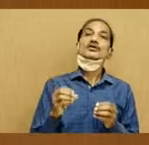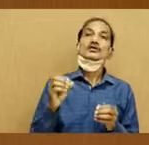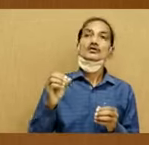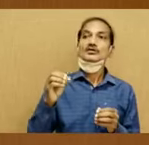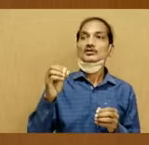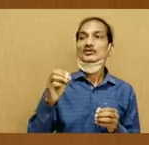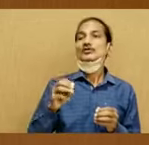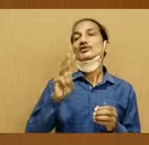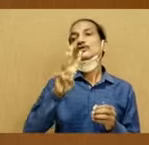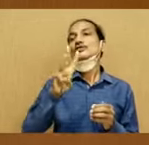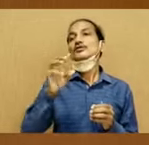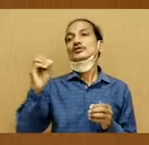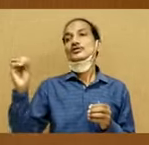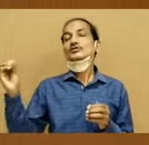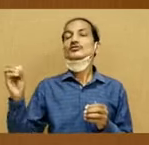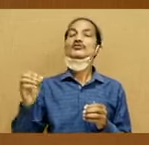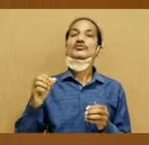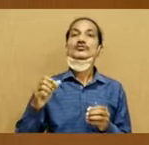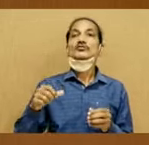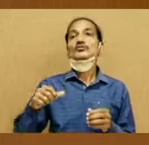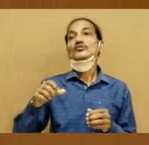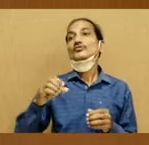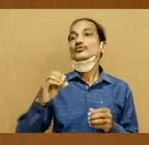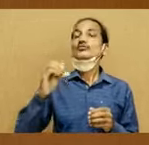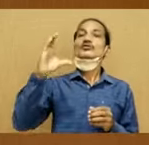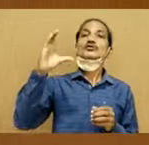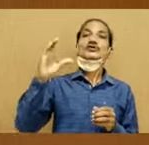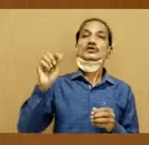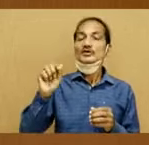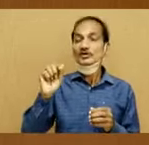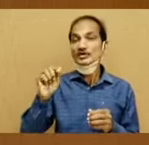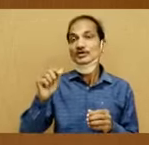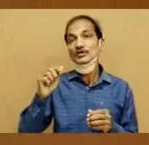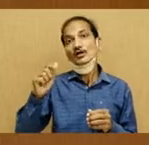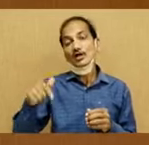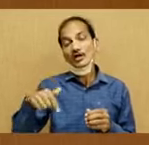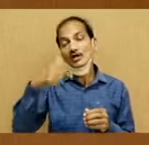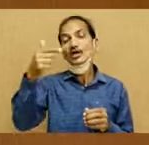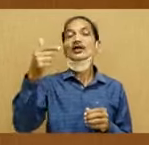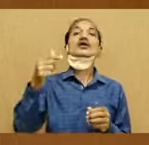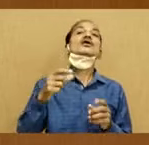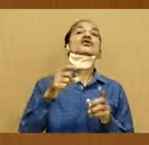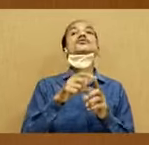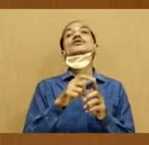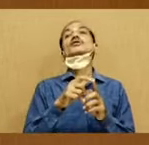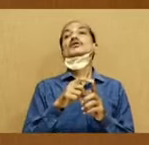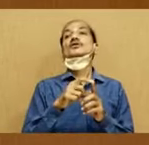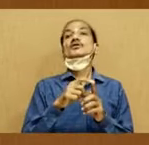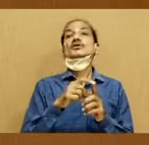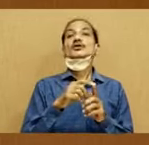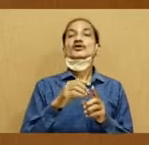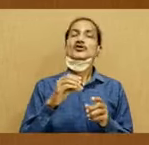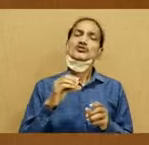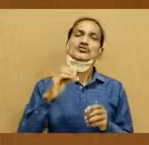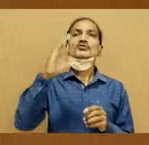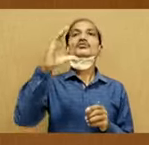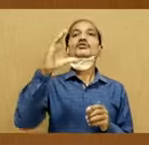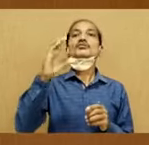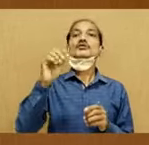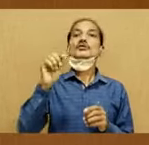ଭଲ ମାତ୍ରାରେ ସବୁଆଡ଼େ ଚାଲିଛି, ଆଉ ଏଇଟା ଆଗାମୀ ଦିନରେ ଆହୁରି ମାତ୍ର ବଢ଼ିବ। ଯେତିକି ଆମେ